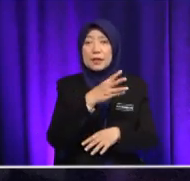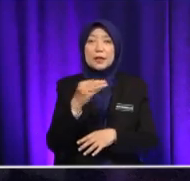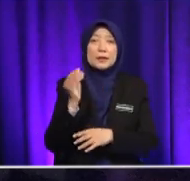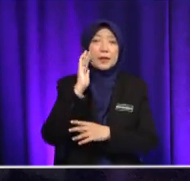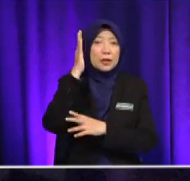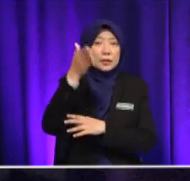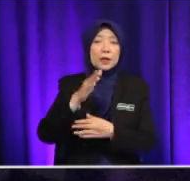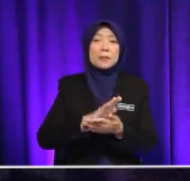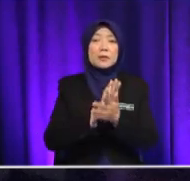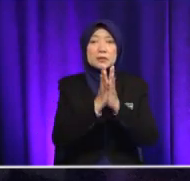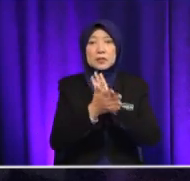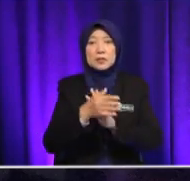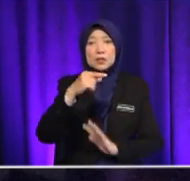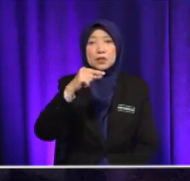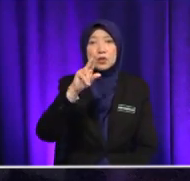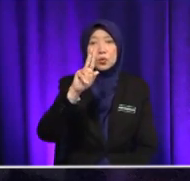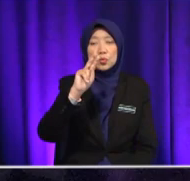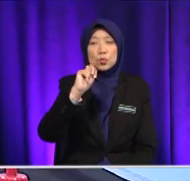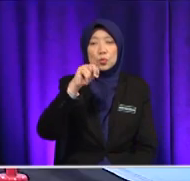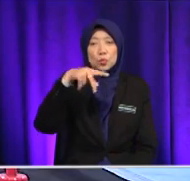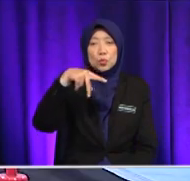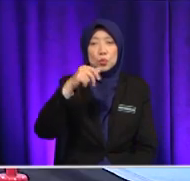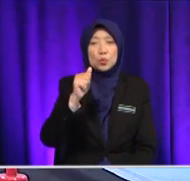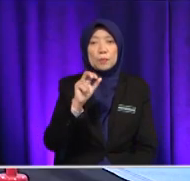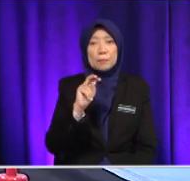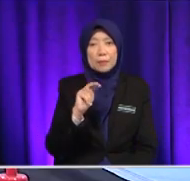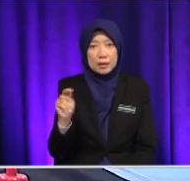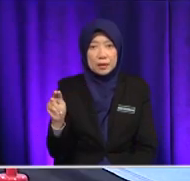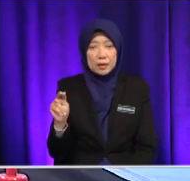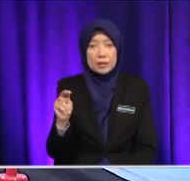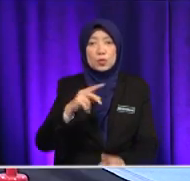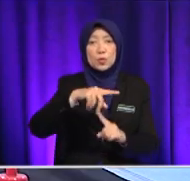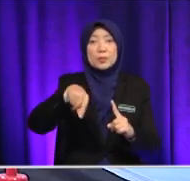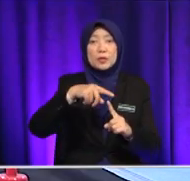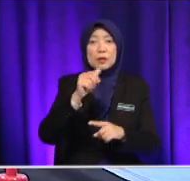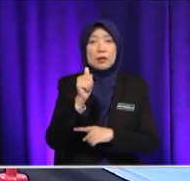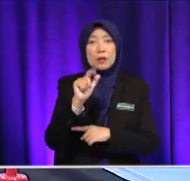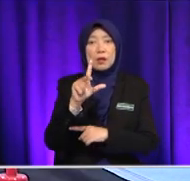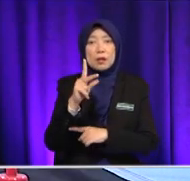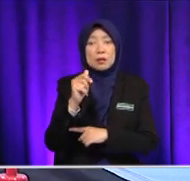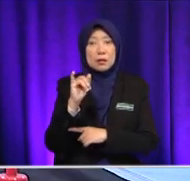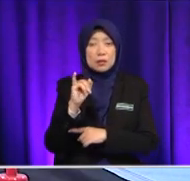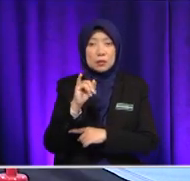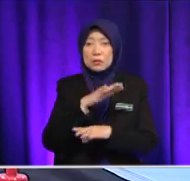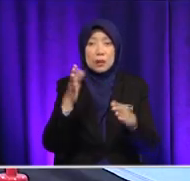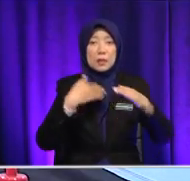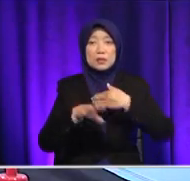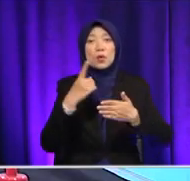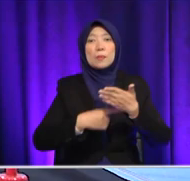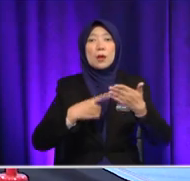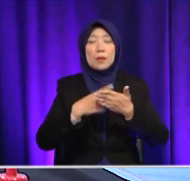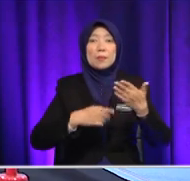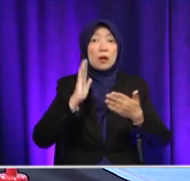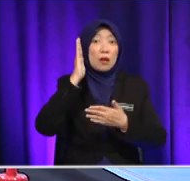berbelit-belit untuk menghasilkan gumpalan. Manakala apabila alkali ataupun kalau tiada, tak masuk apa-apa, dia tidak akan menggumpal, tapi yang